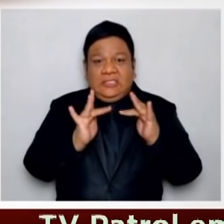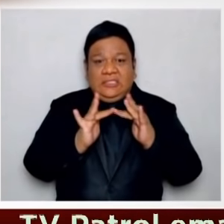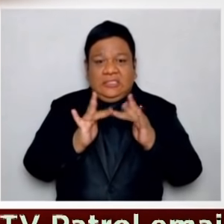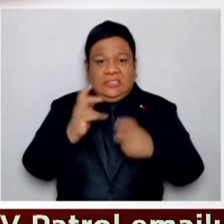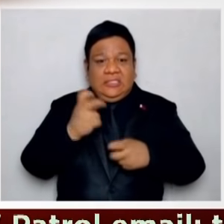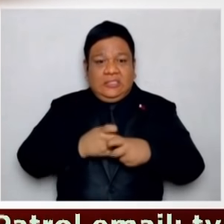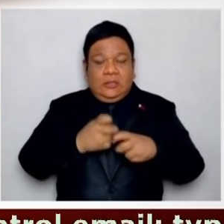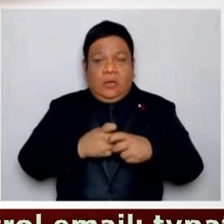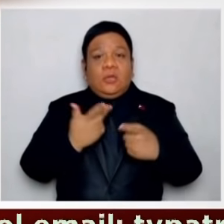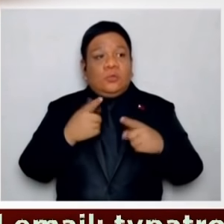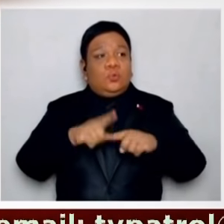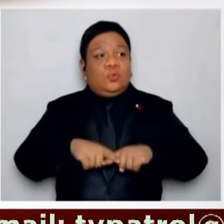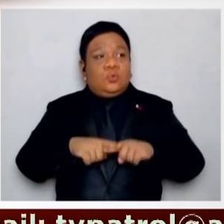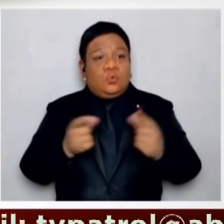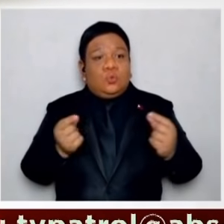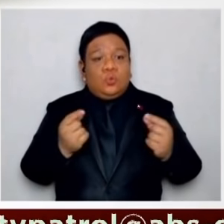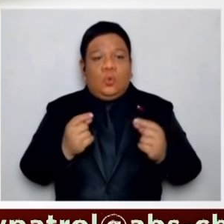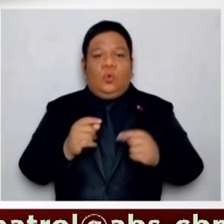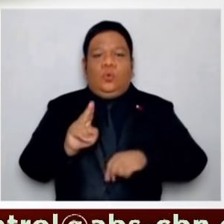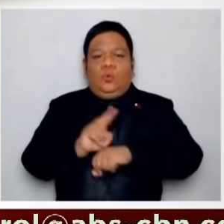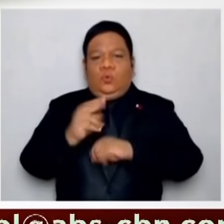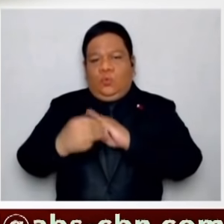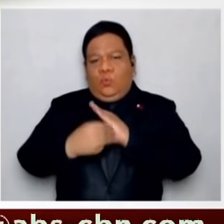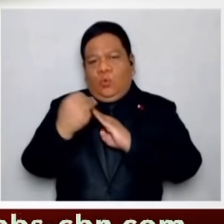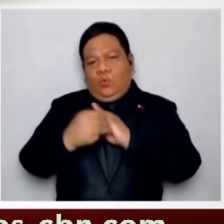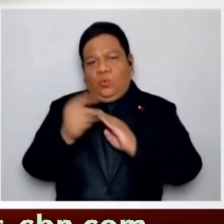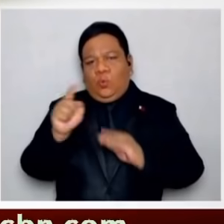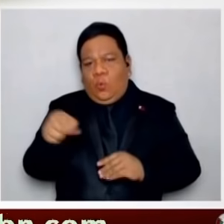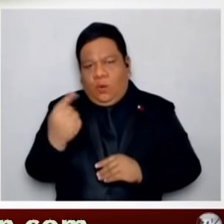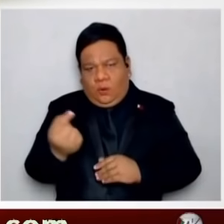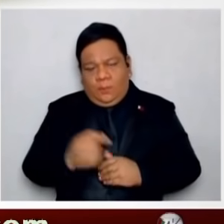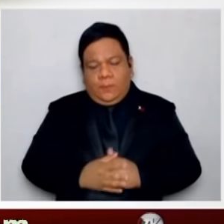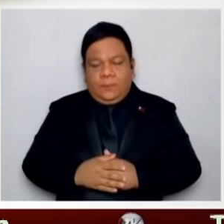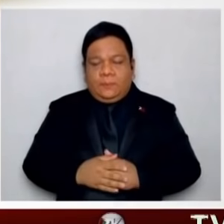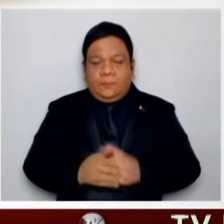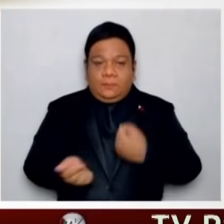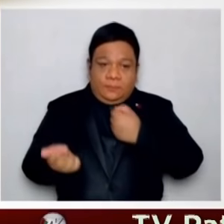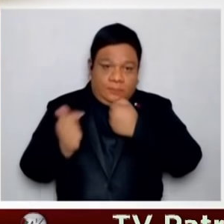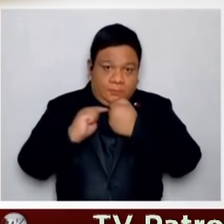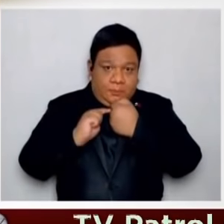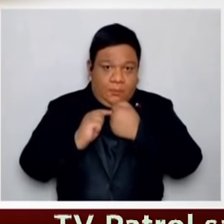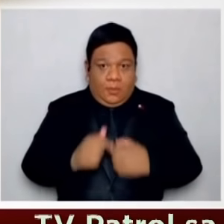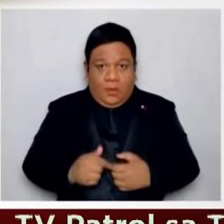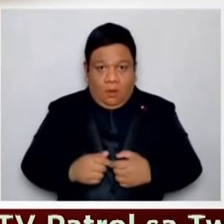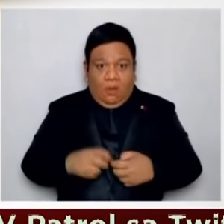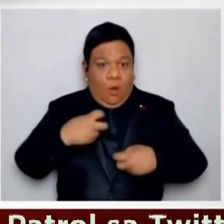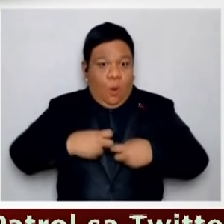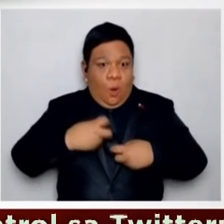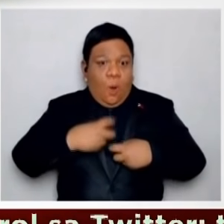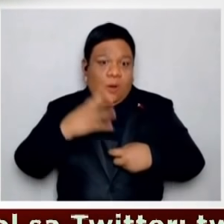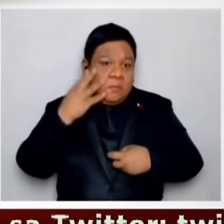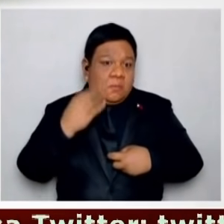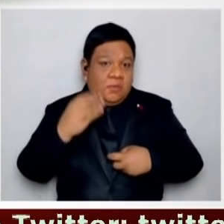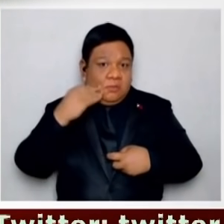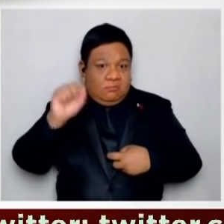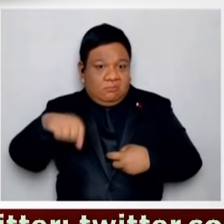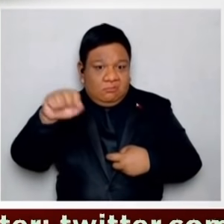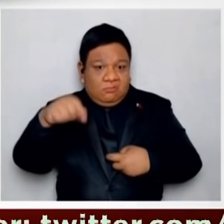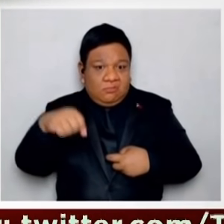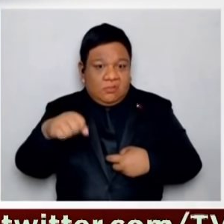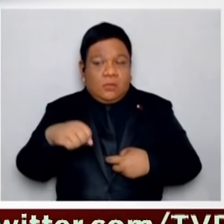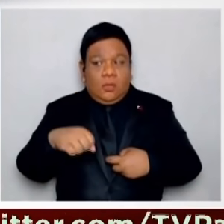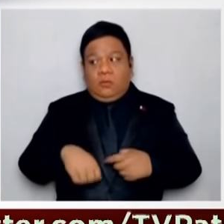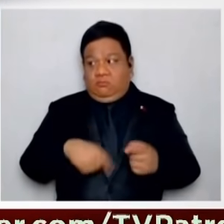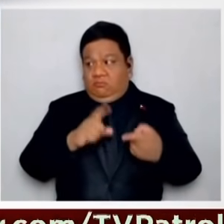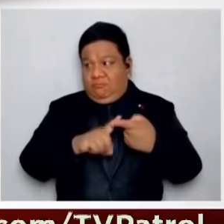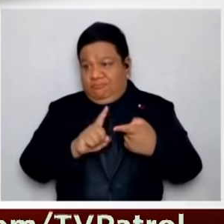nagre-rely lang po kami sa mga modules. At gaano man kahirap ang pagsubok na kanilang pinagdaanan, sina ma'am,